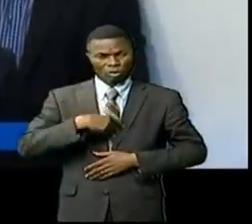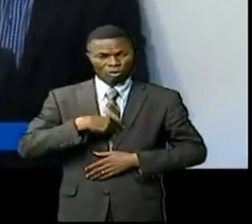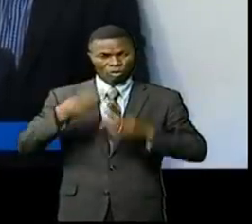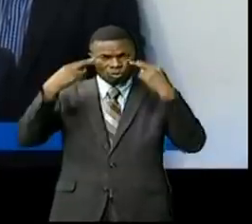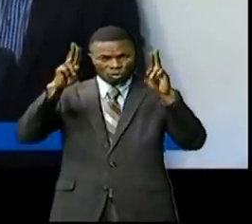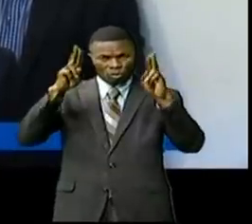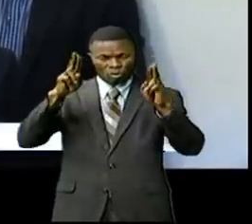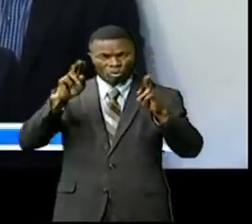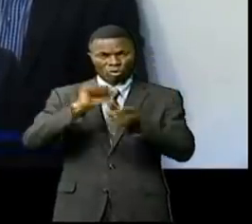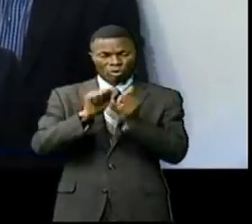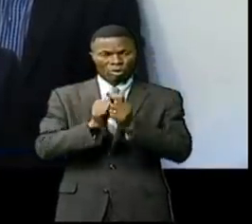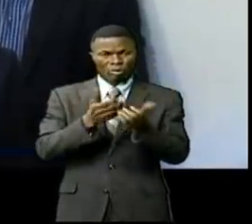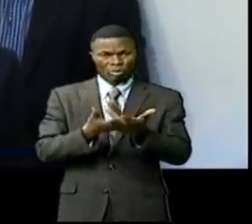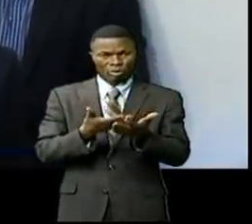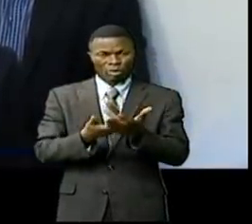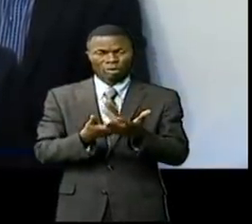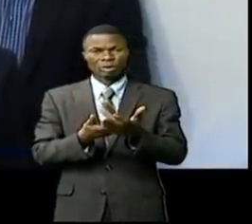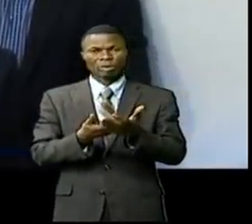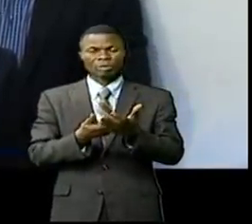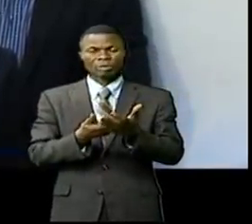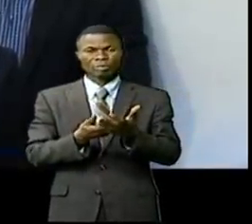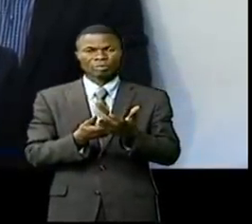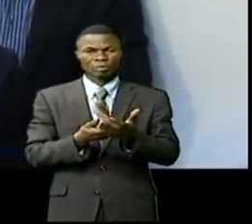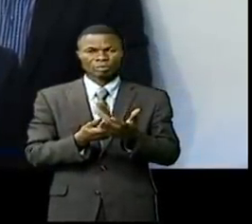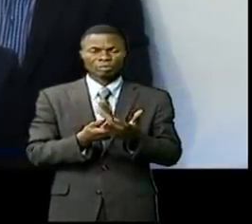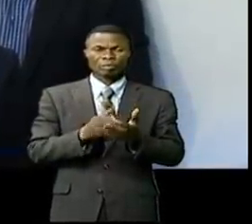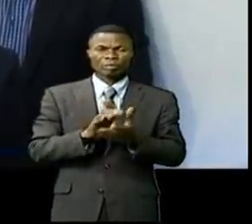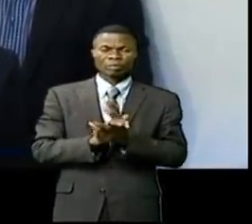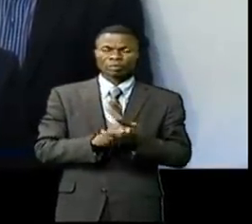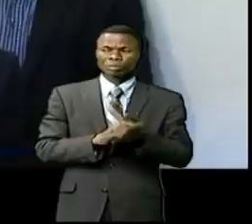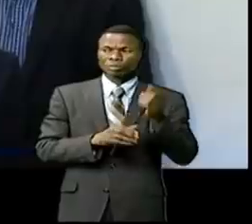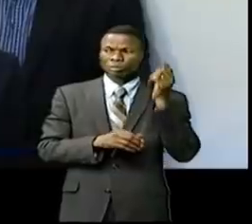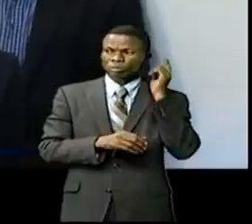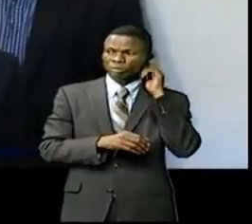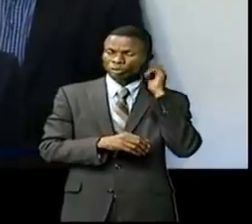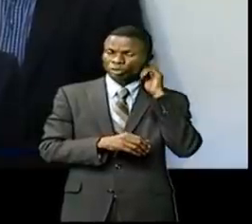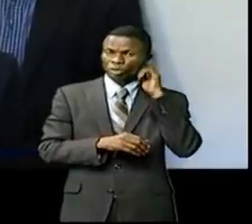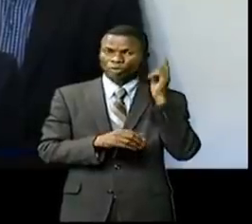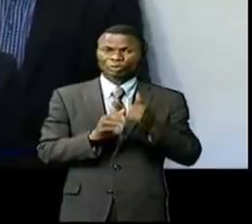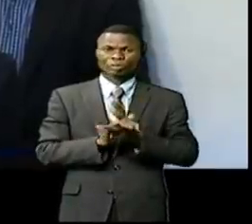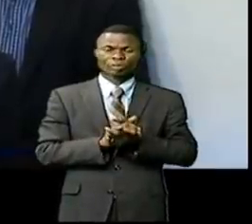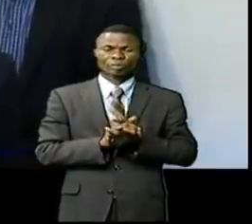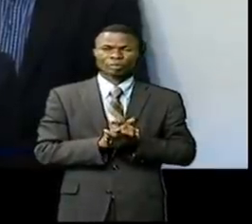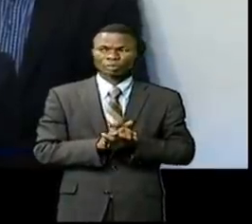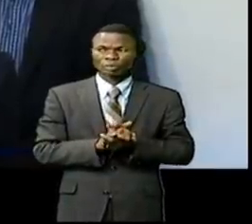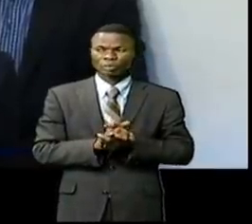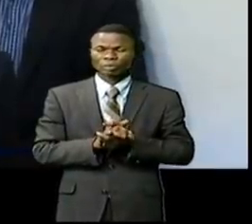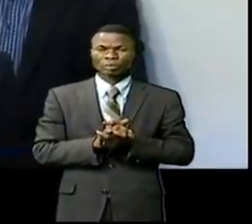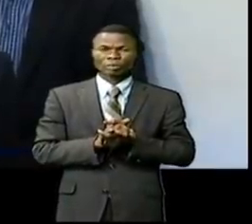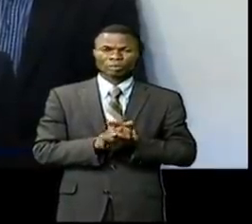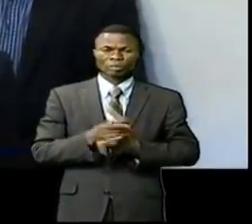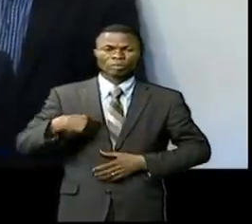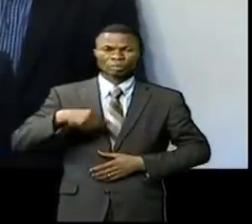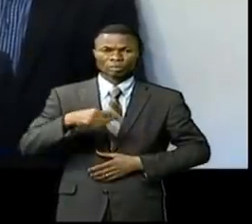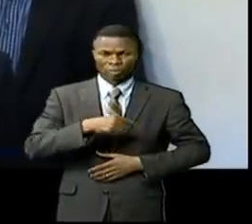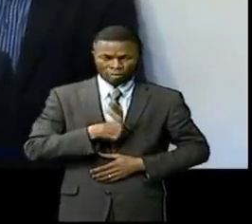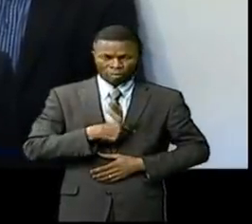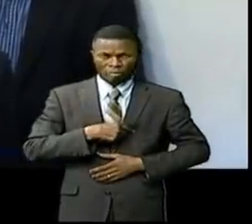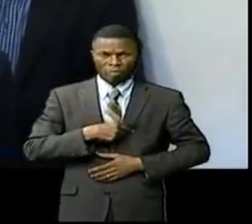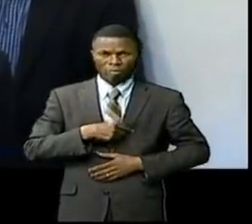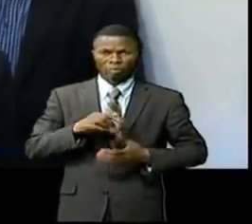notre discours politique. Donc en allant avec le MSC de Laurent Batumona, nous allons garder